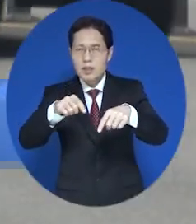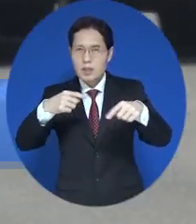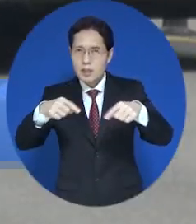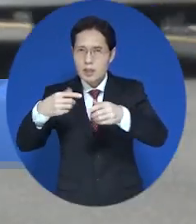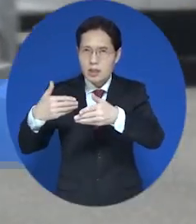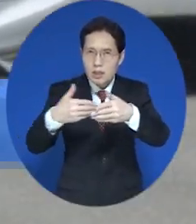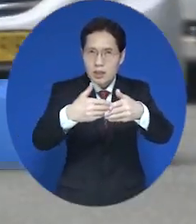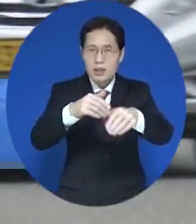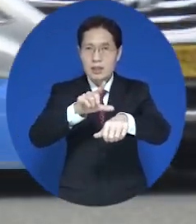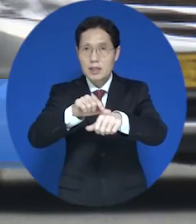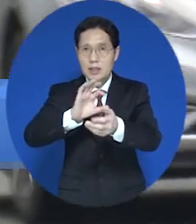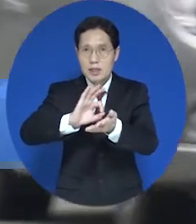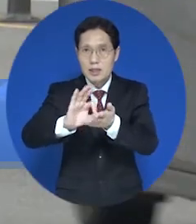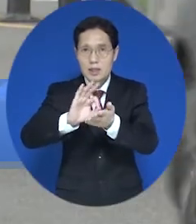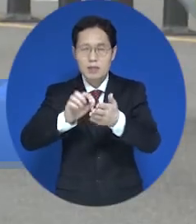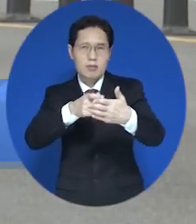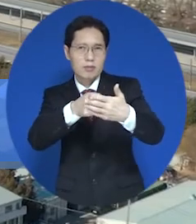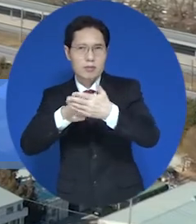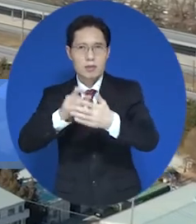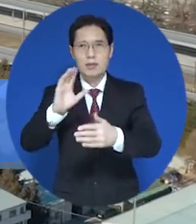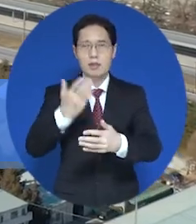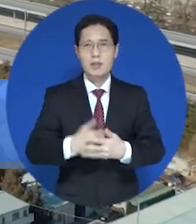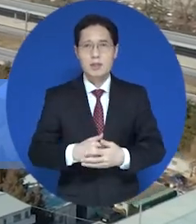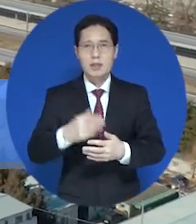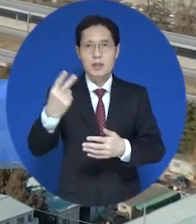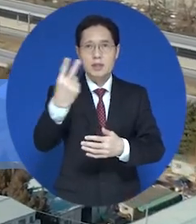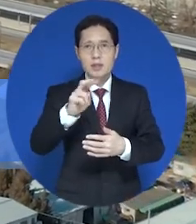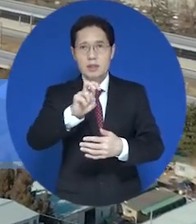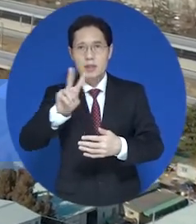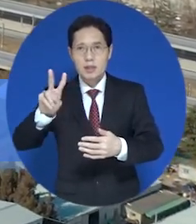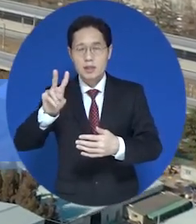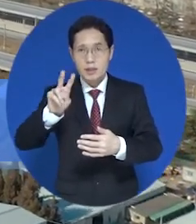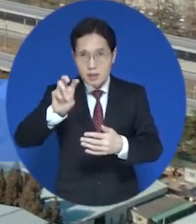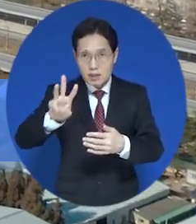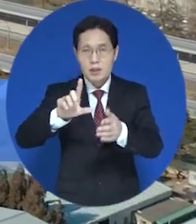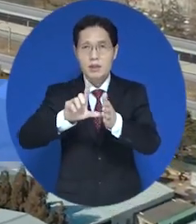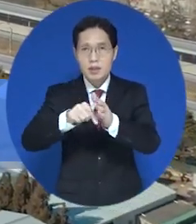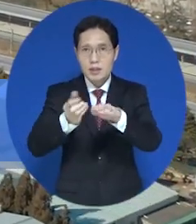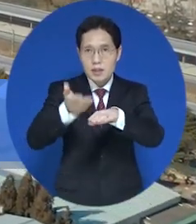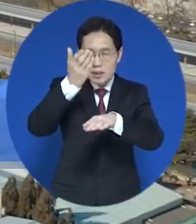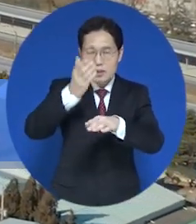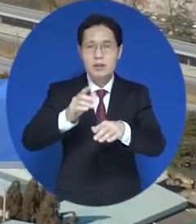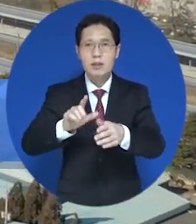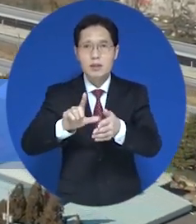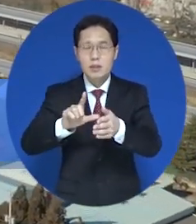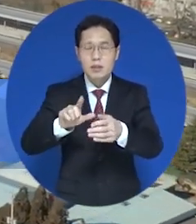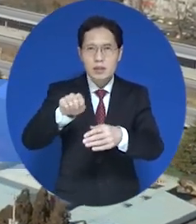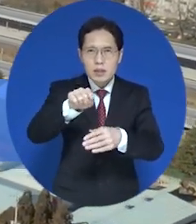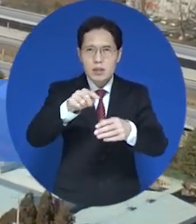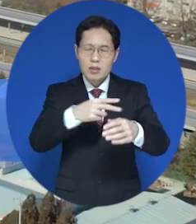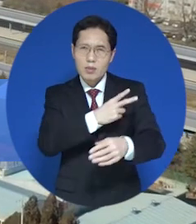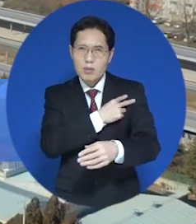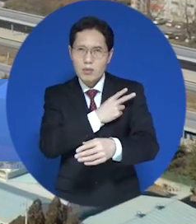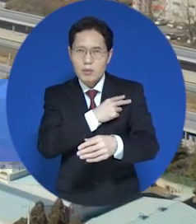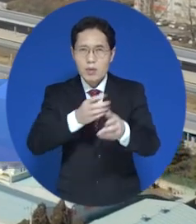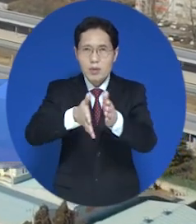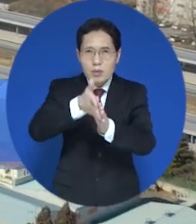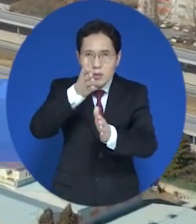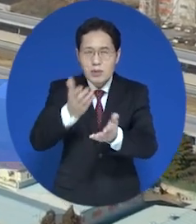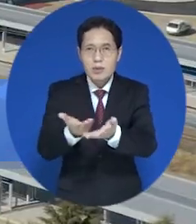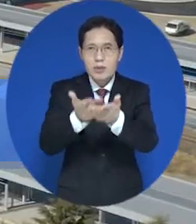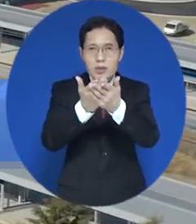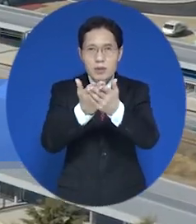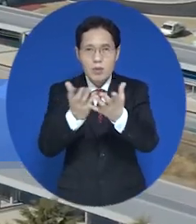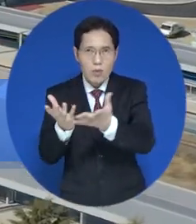대폭 단축한다는 전략입니다. 2023년 상반기 중 도시개발 계획과 복합환승센터 개발 계획을